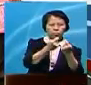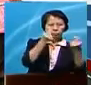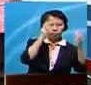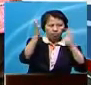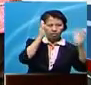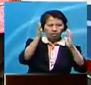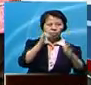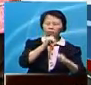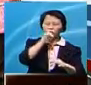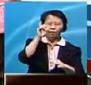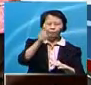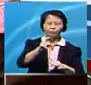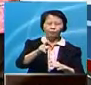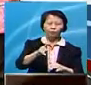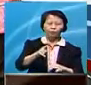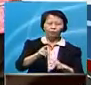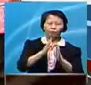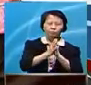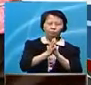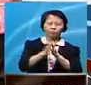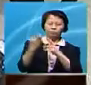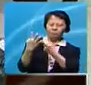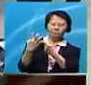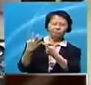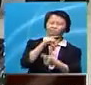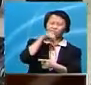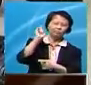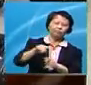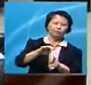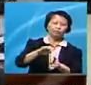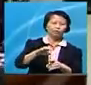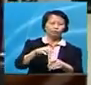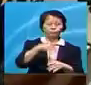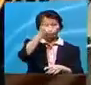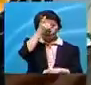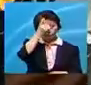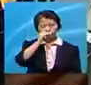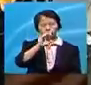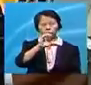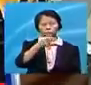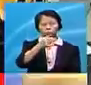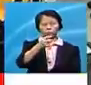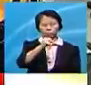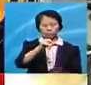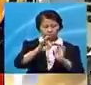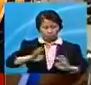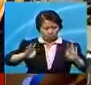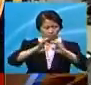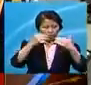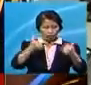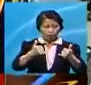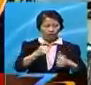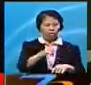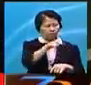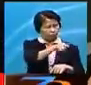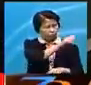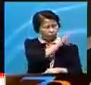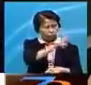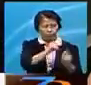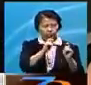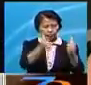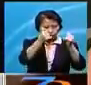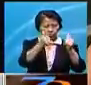kebangsaan tidak perlu merintih kepada empat pemain berkenaan menurut Datuk chinaan yang penting ketika ini Kim Sui perlu